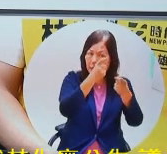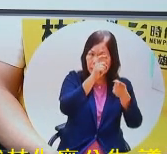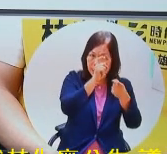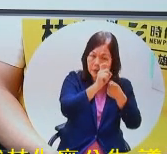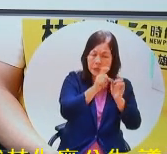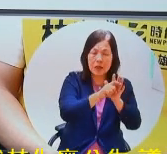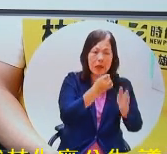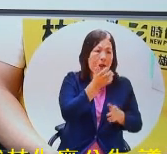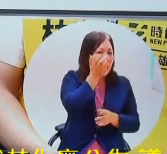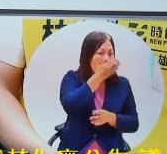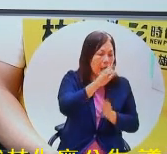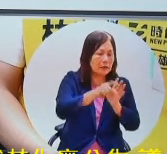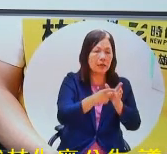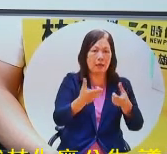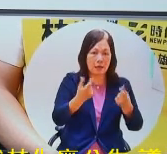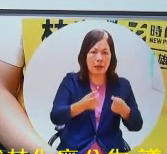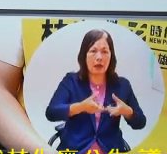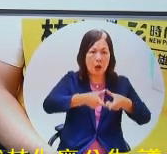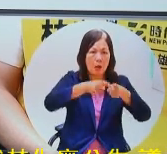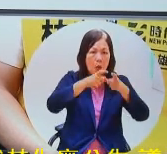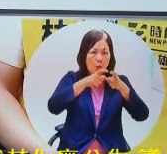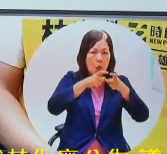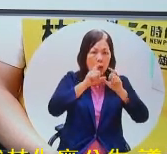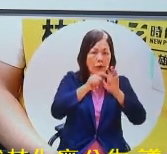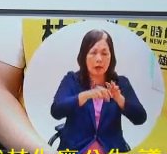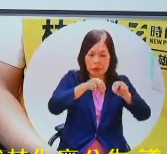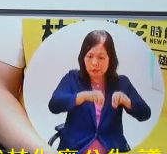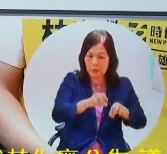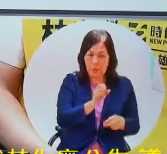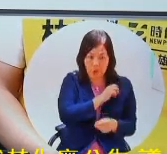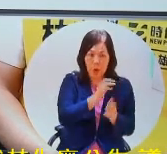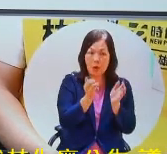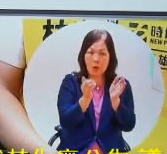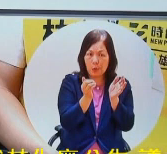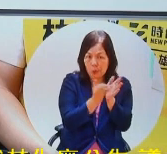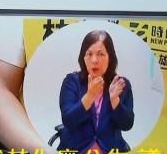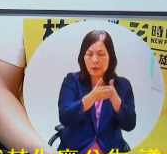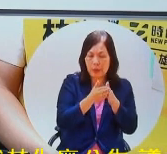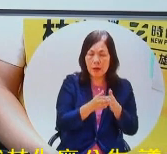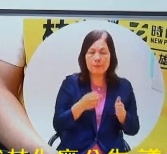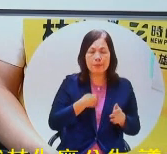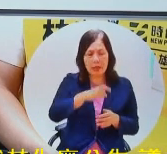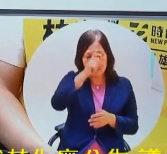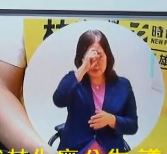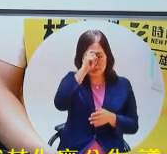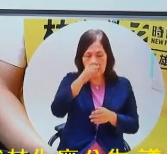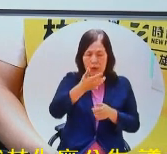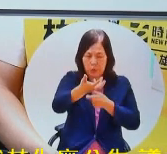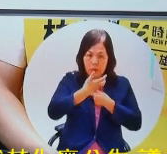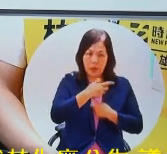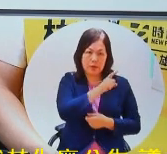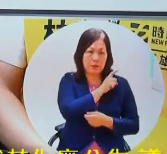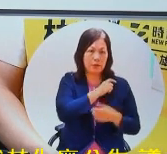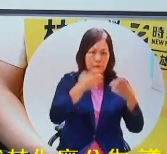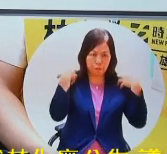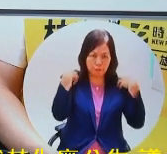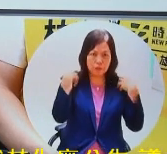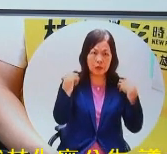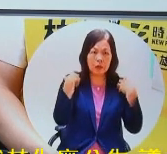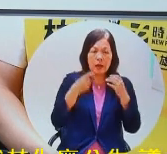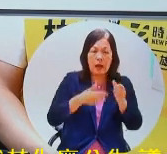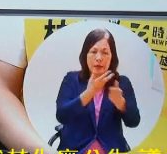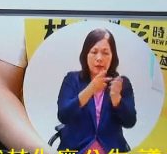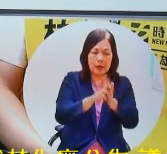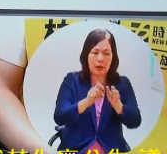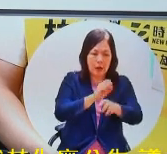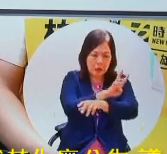将收回到，已经解合约即将到期，那我们的请求是收回赤营，因为赤营不需要24小时